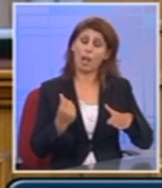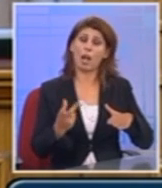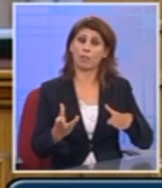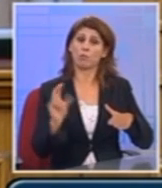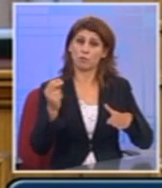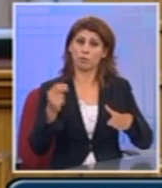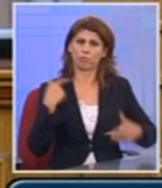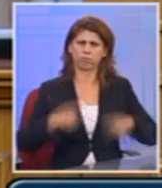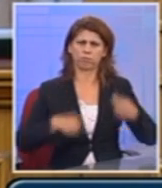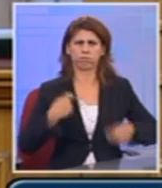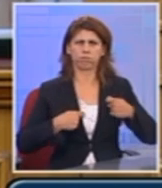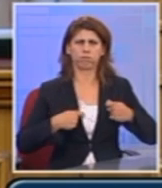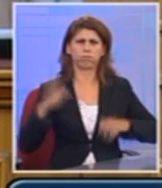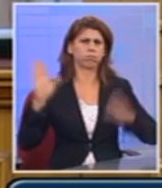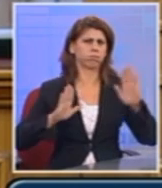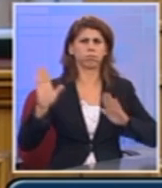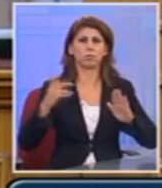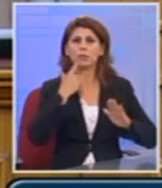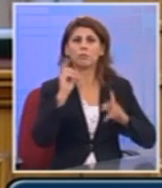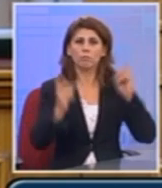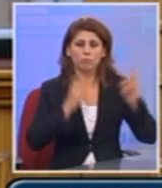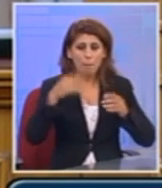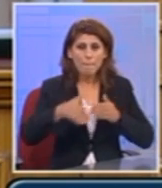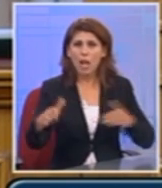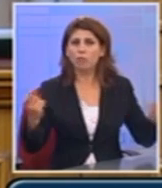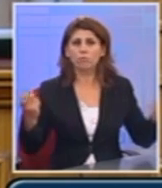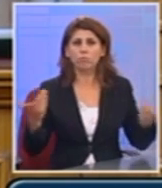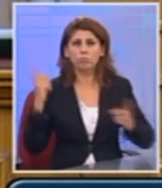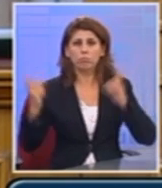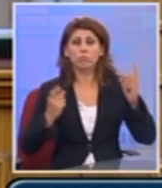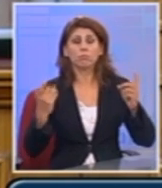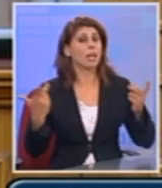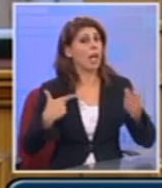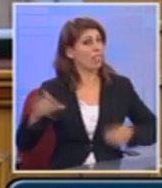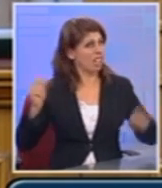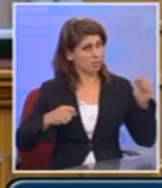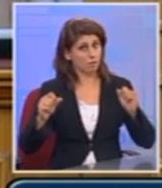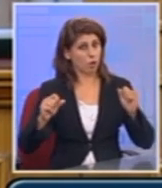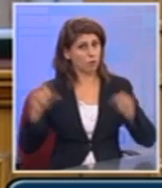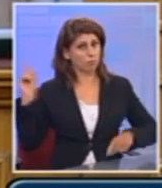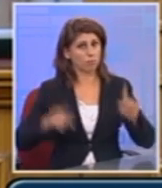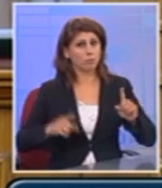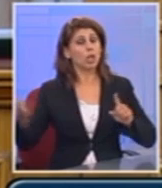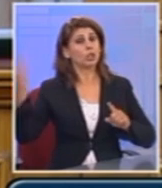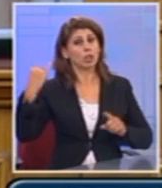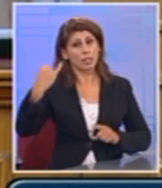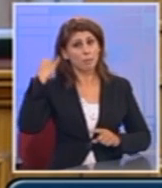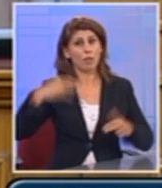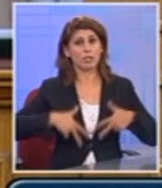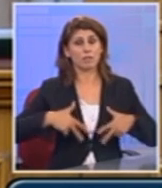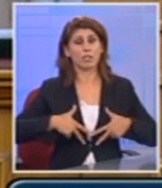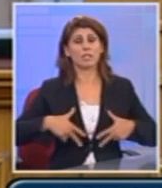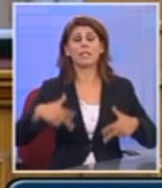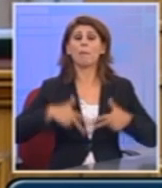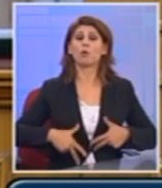διαμαρτύρεται δια ρωτάτε τι θα γίνει στο μέλλον έχει αντιρρήσεις ο τότε αντιπρόεδρος της κυβέρνησης και